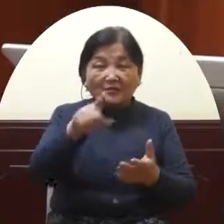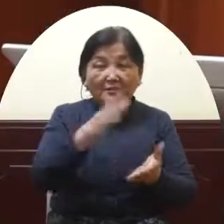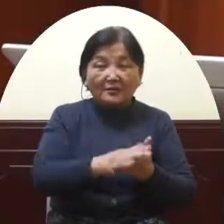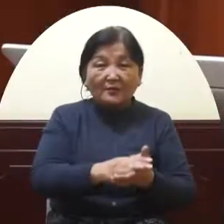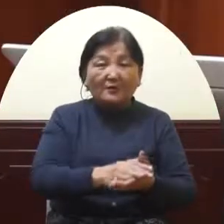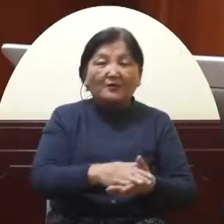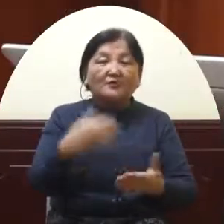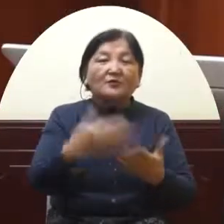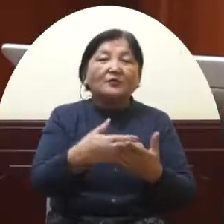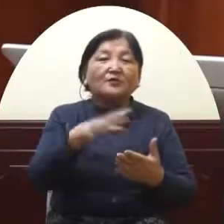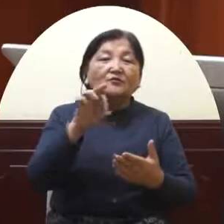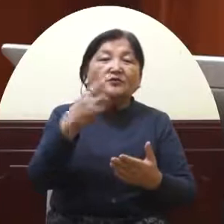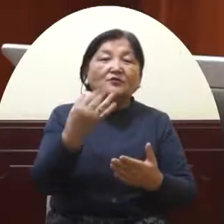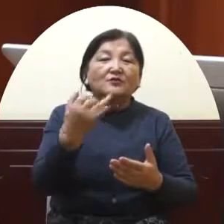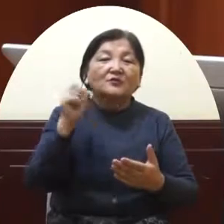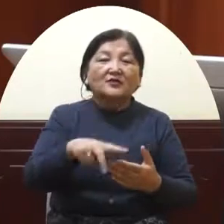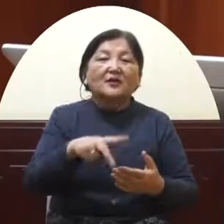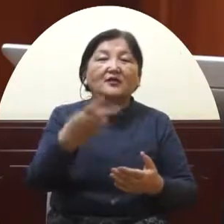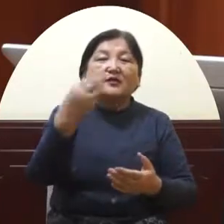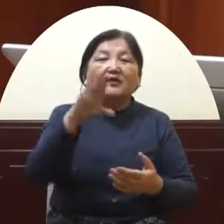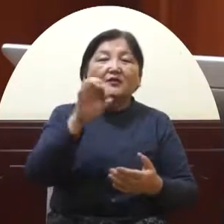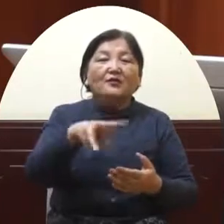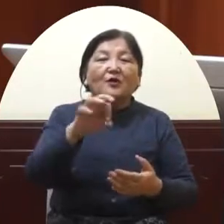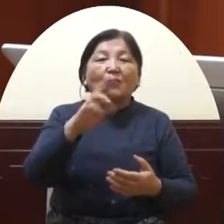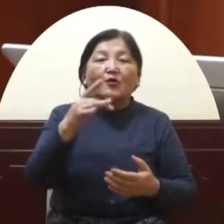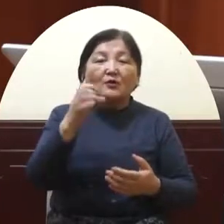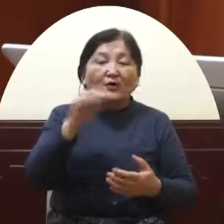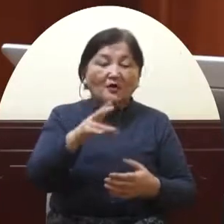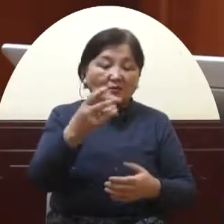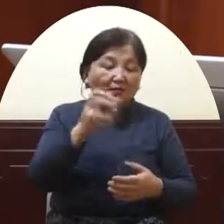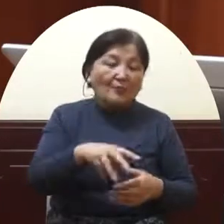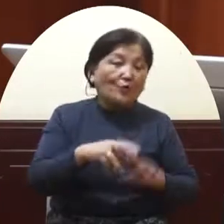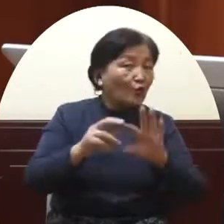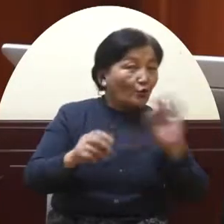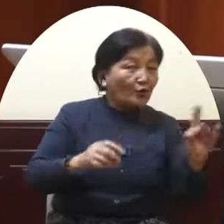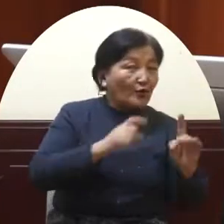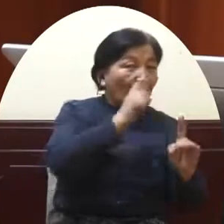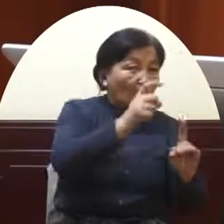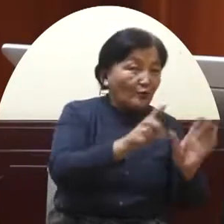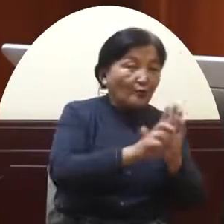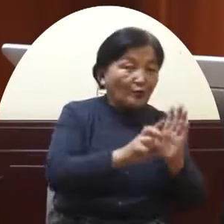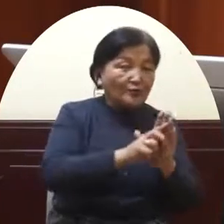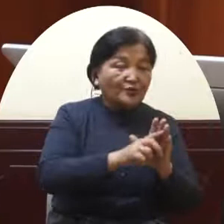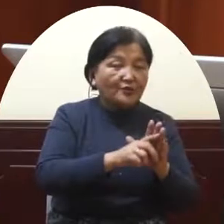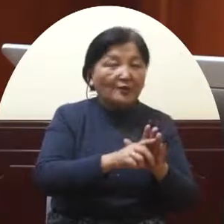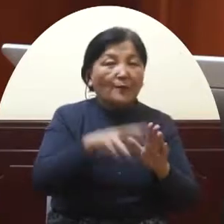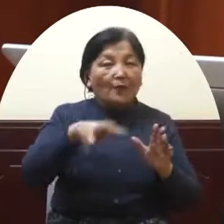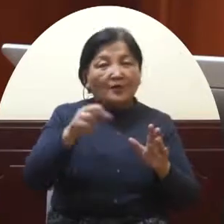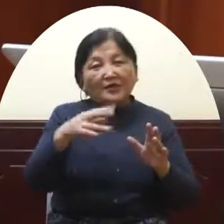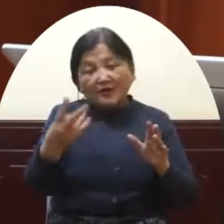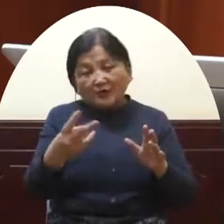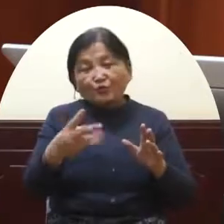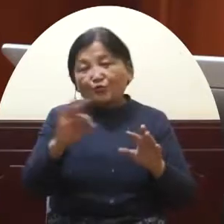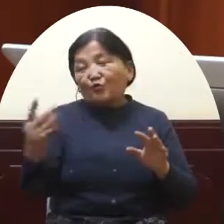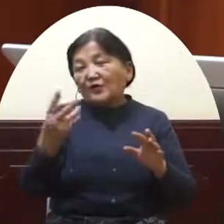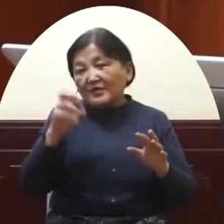өөрөөр, магадгүй өөрсдийгөө баруун төвийн гэж үзэж байгаа консерватив нам нэг өөрөөр хариулах боломжтой. Гэтэл өнөөдрийн улс